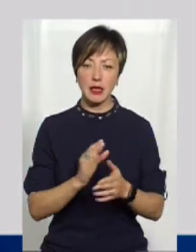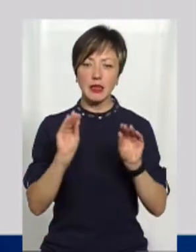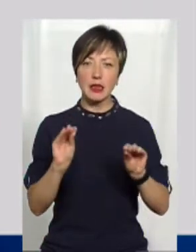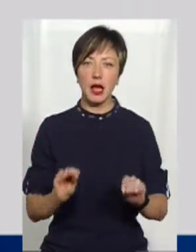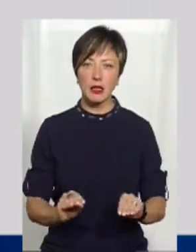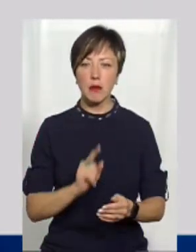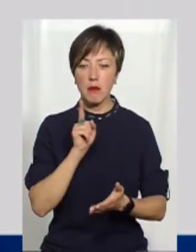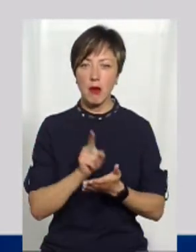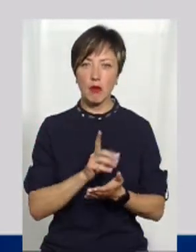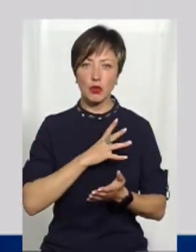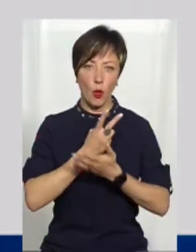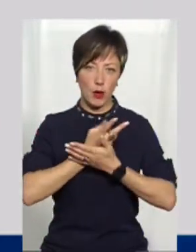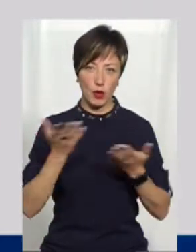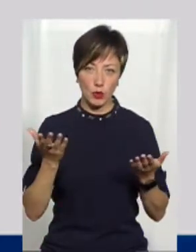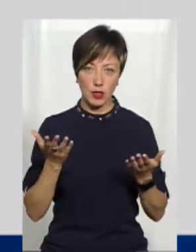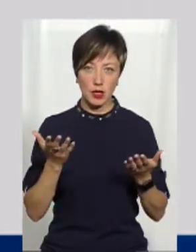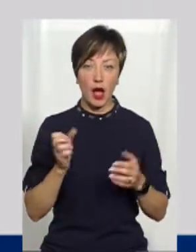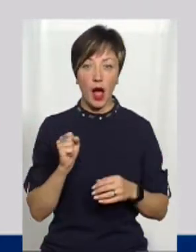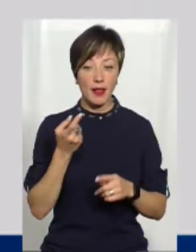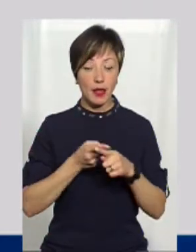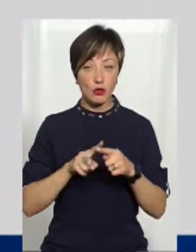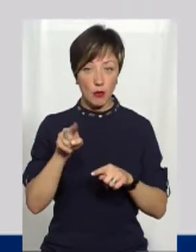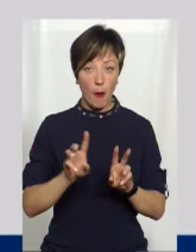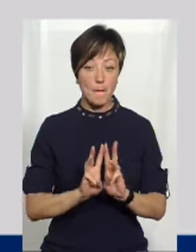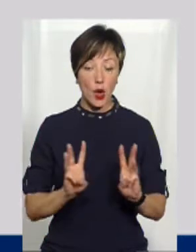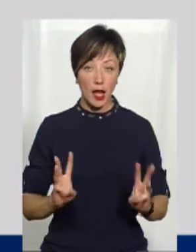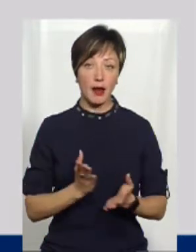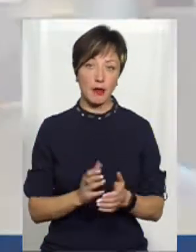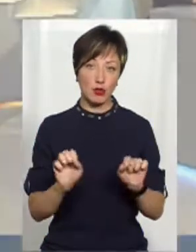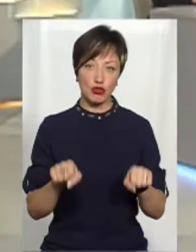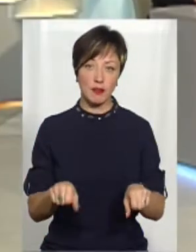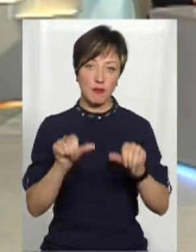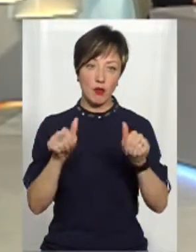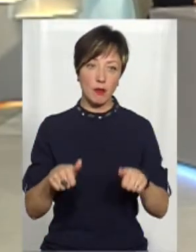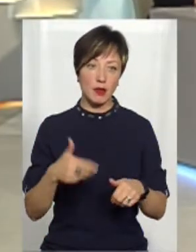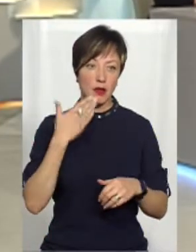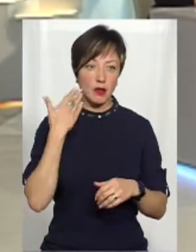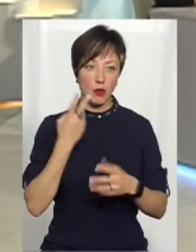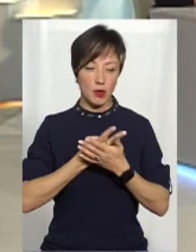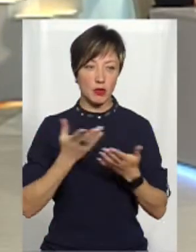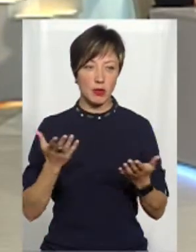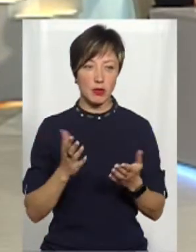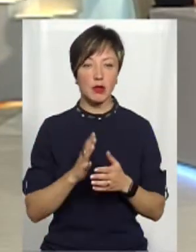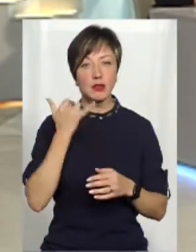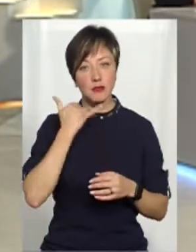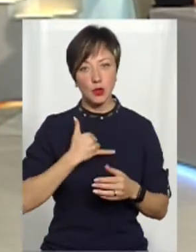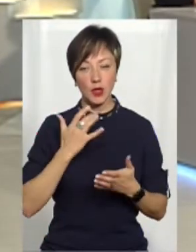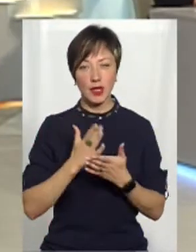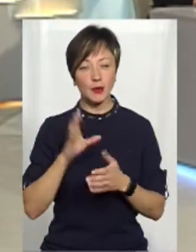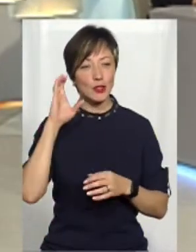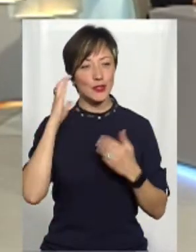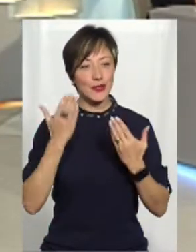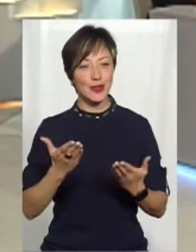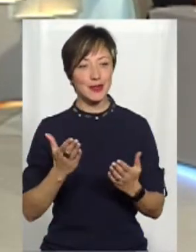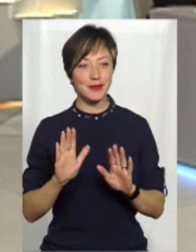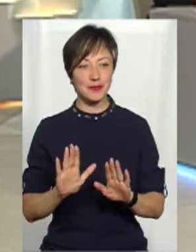даних, які мають бути оприлюднені. А от на цьому порталі якраз є можливість у форматі відкритих даних оприлюднювати цю інформацію. У нас є дзвінок.